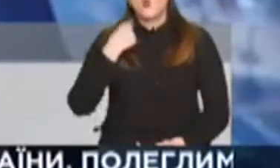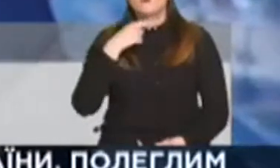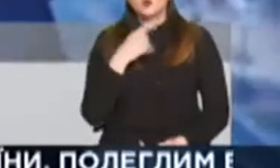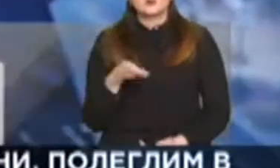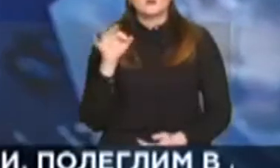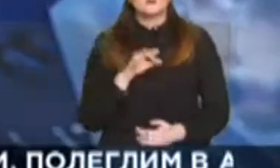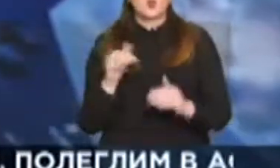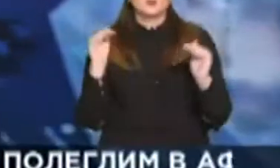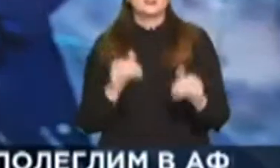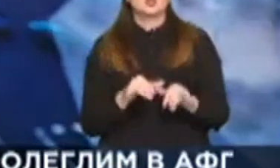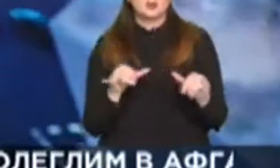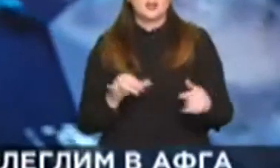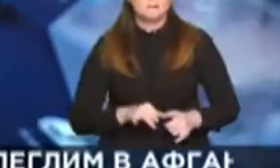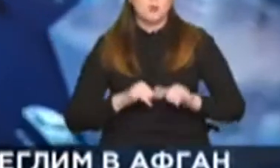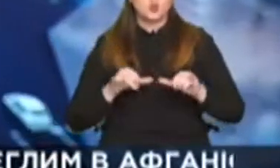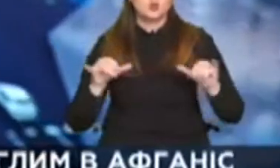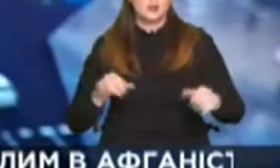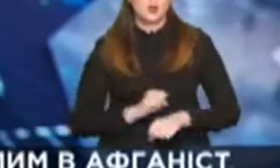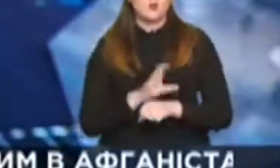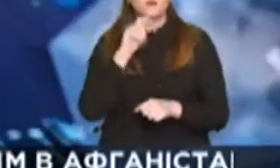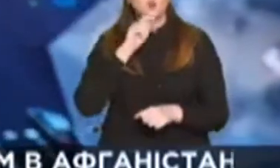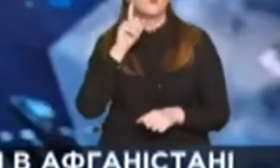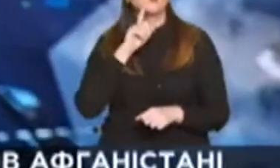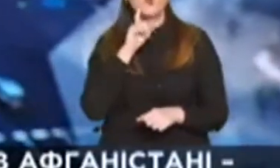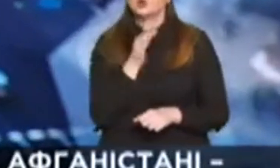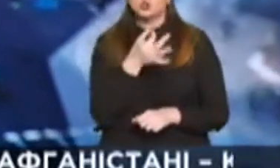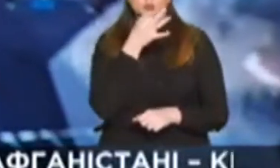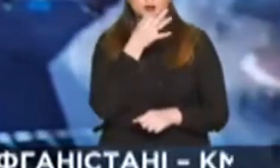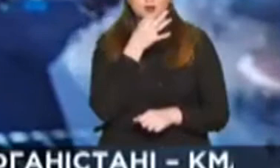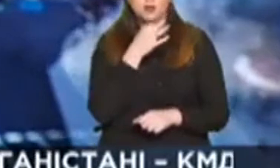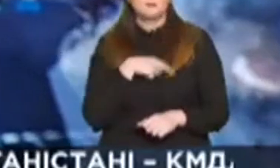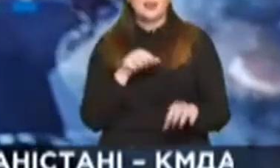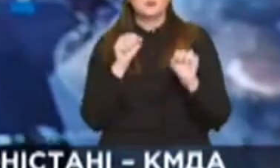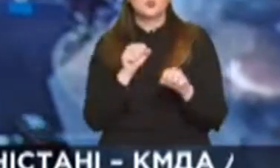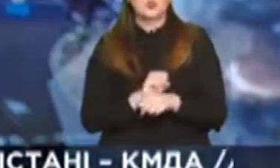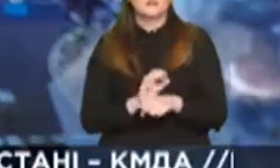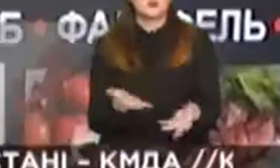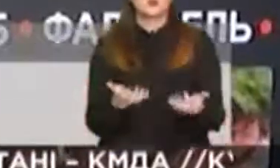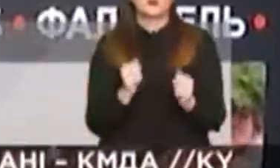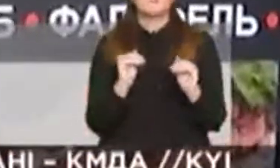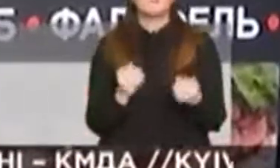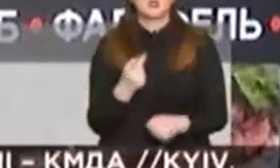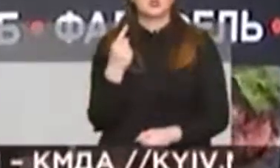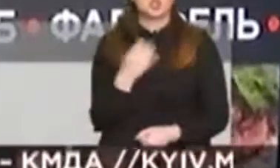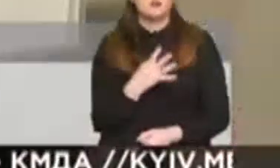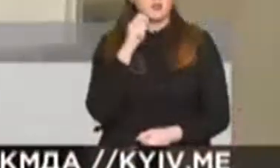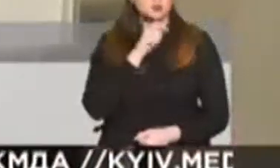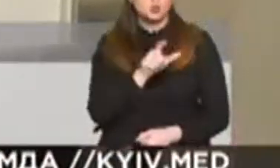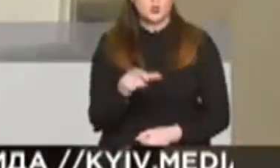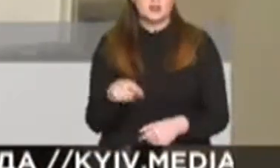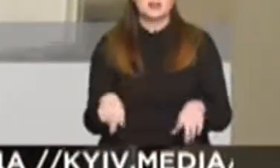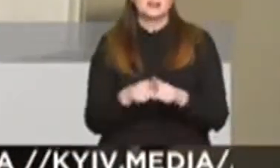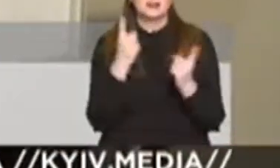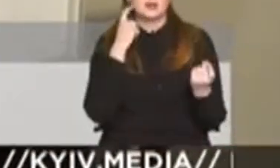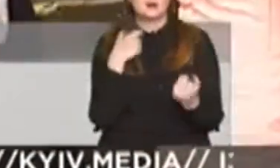Говорити про зниження темпів поширення коронавірусу в Україні поки що зарано. Імунітет від ковіду отримали менше чверті українців.